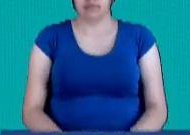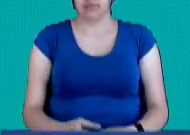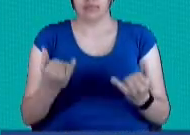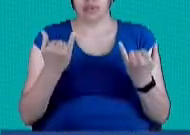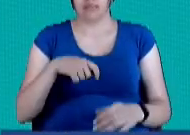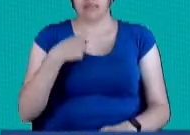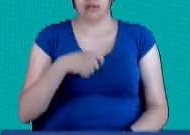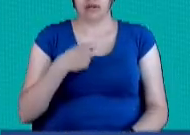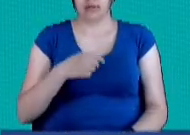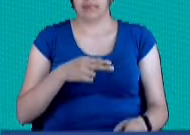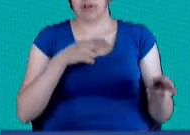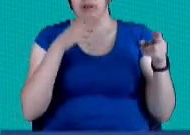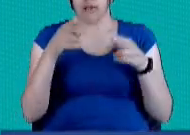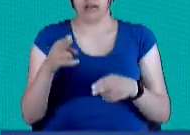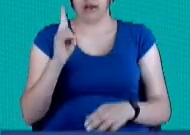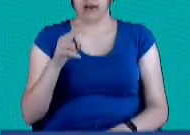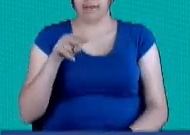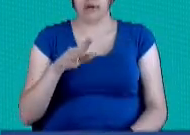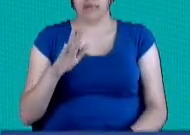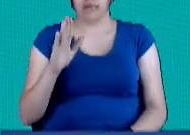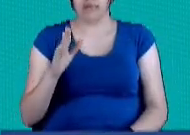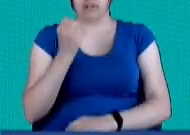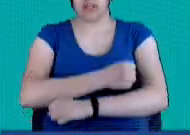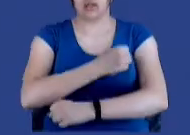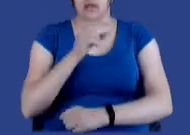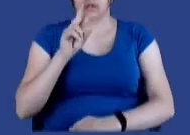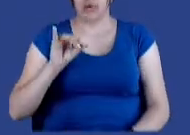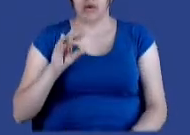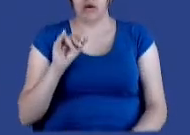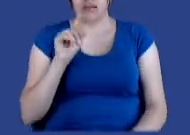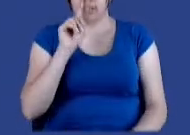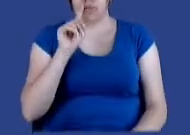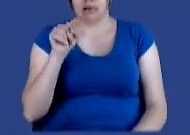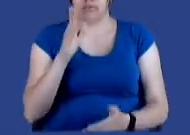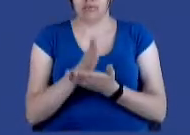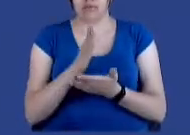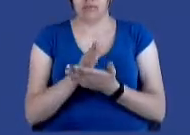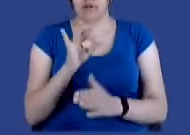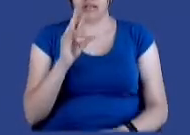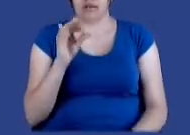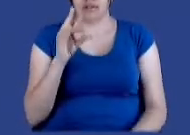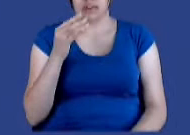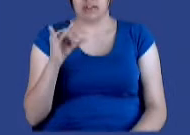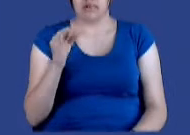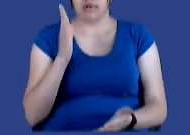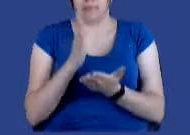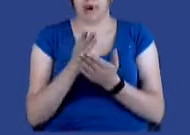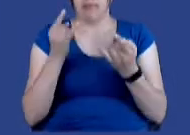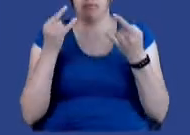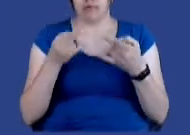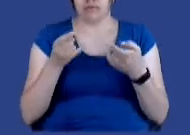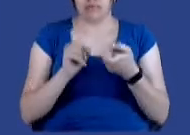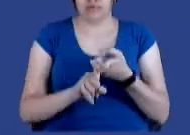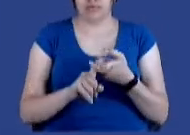Наразі президент приїхала на КПВВ «Станиця Луганська». Там перебуває наш кореспондент Владислав Старий. Він з нами на прямому